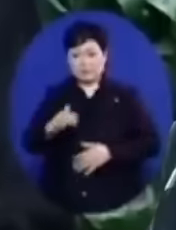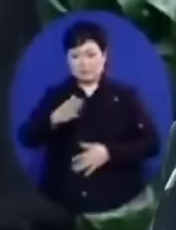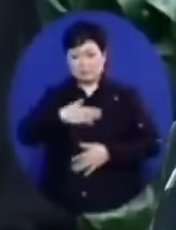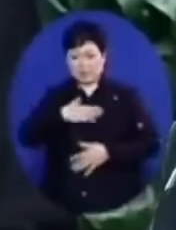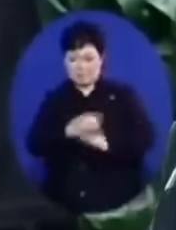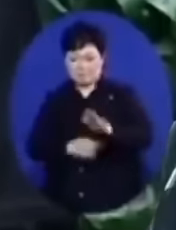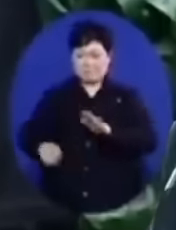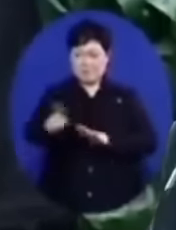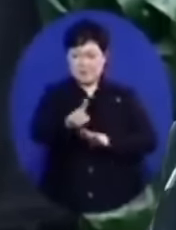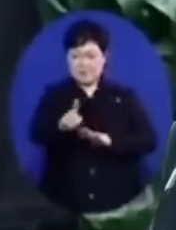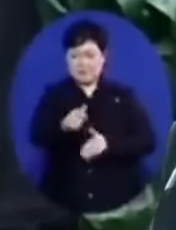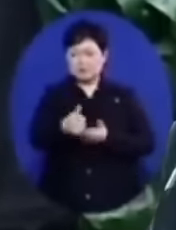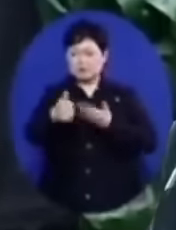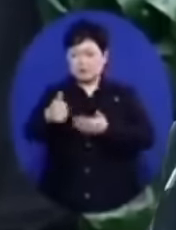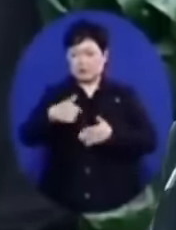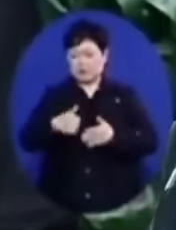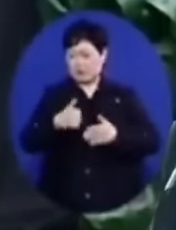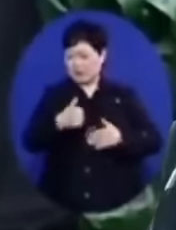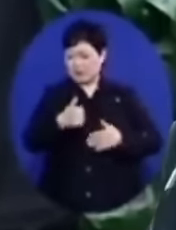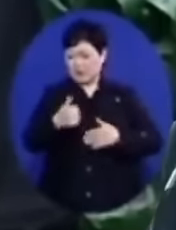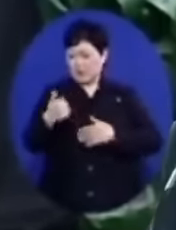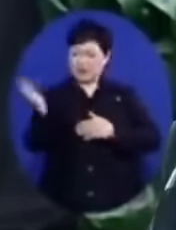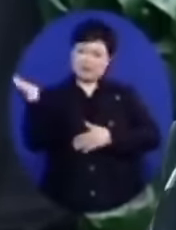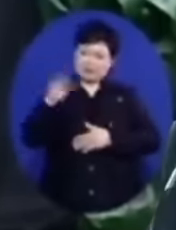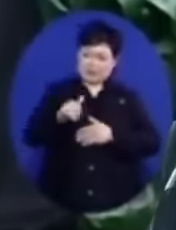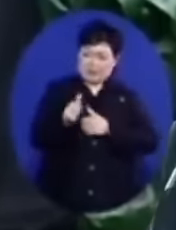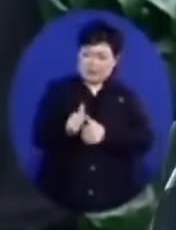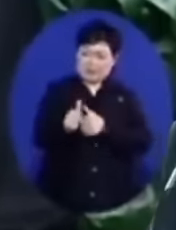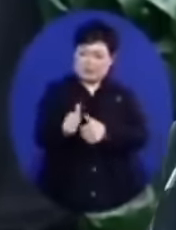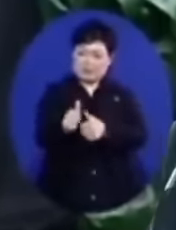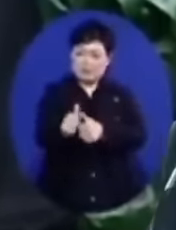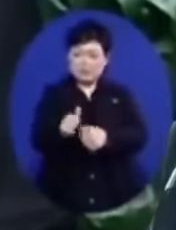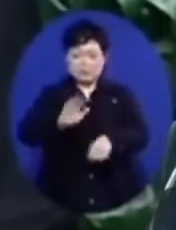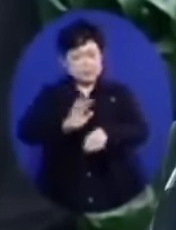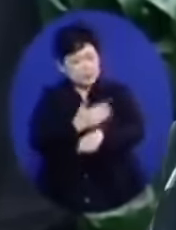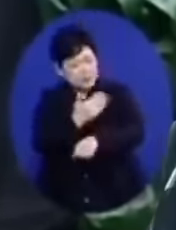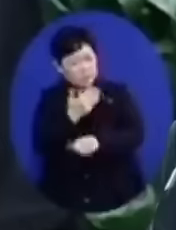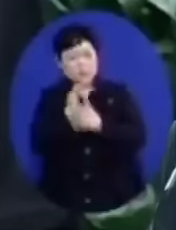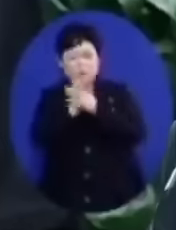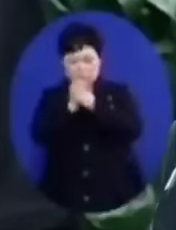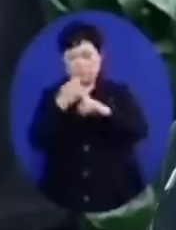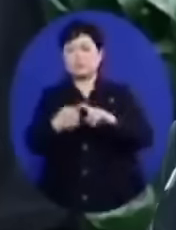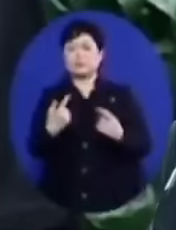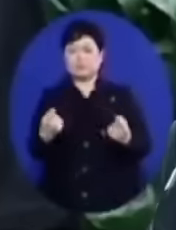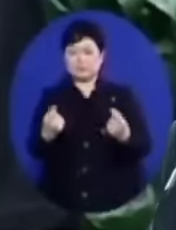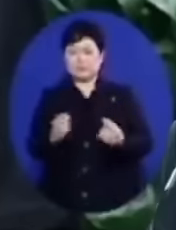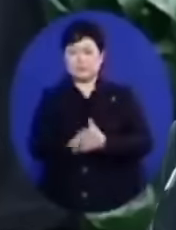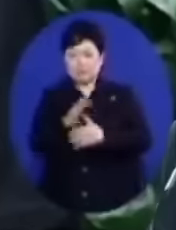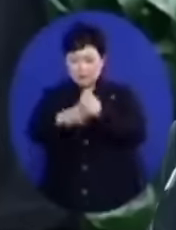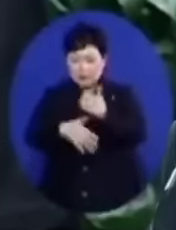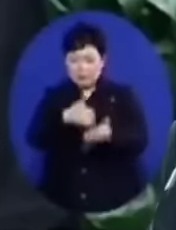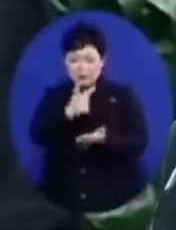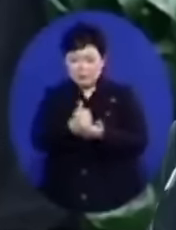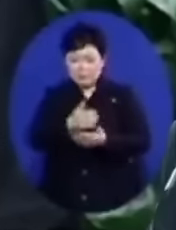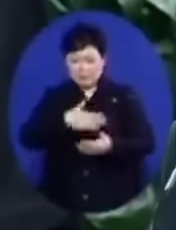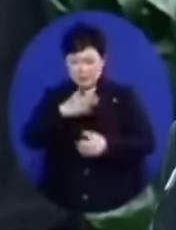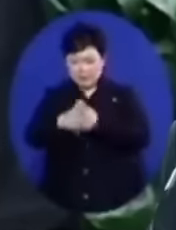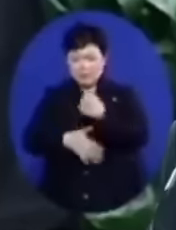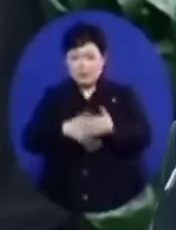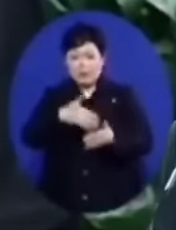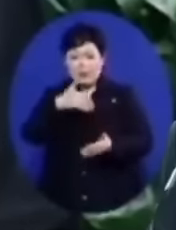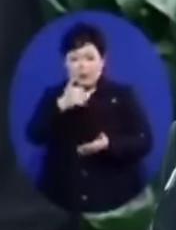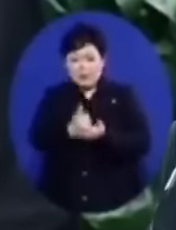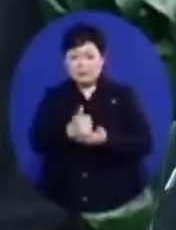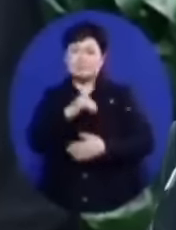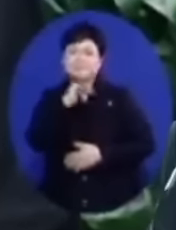나갈 때 주님께서 따라와 주십시오, 잘못된 기도인 것입니다. 하나님, 내가 하나님을 쳐다보고